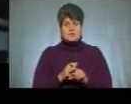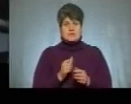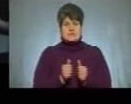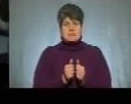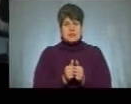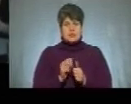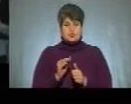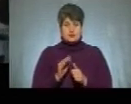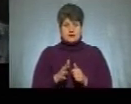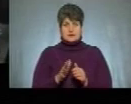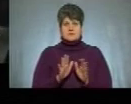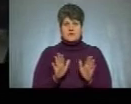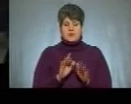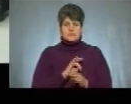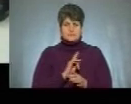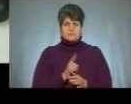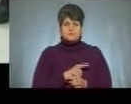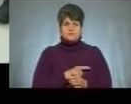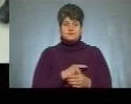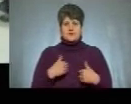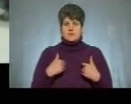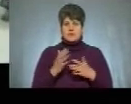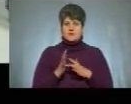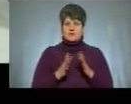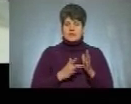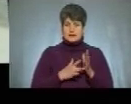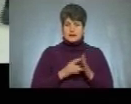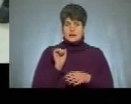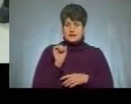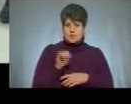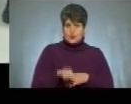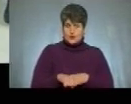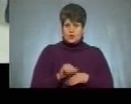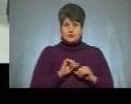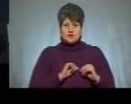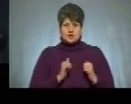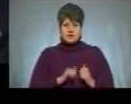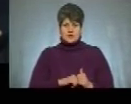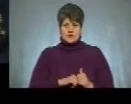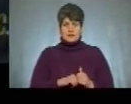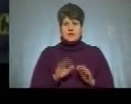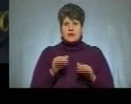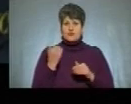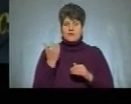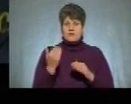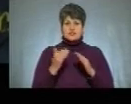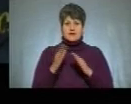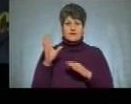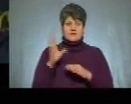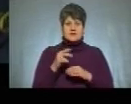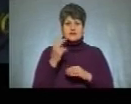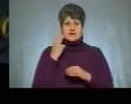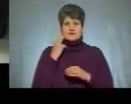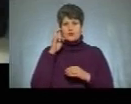І співаємо щасили, привітаємо Ісуса із поклоном щирим. Нехай же і в вашій хаті всі будуть завжди